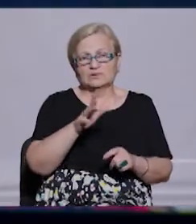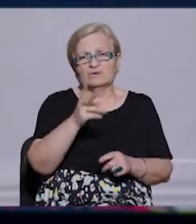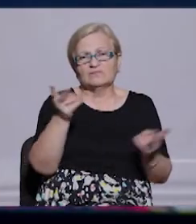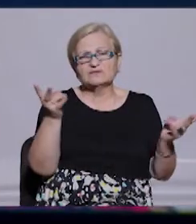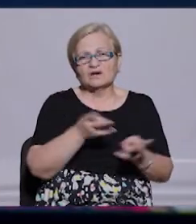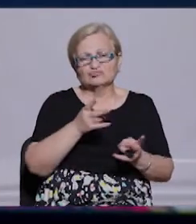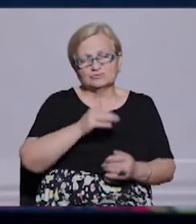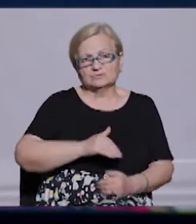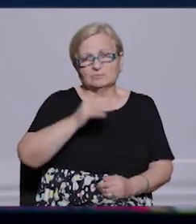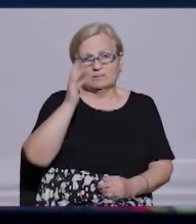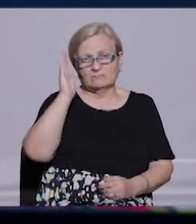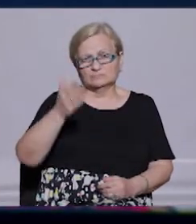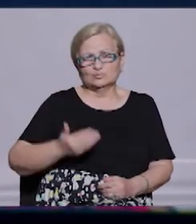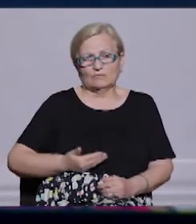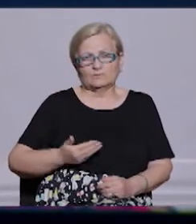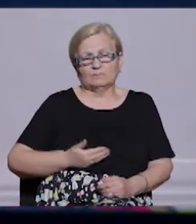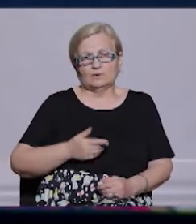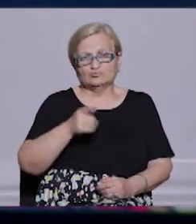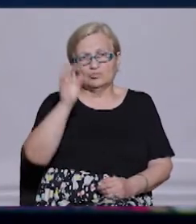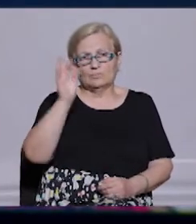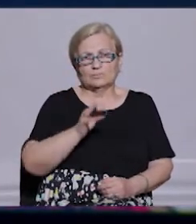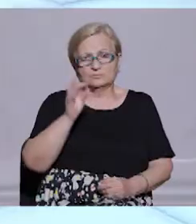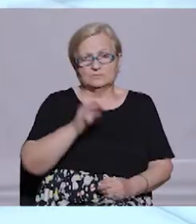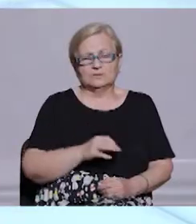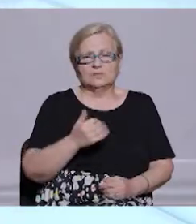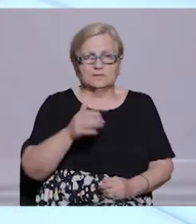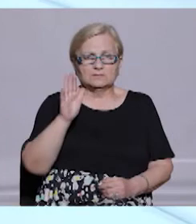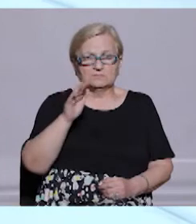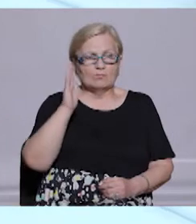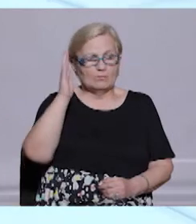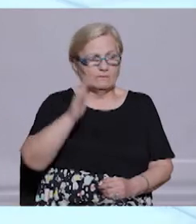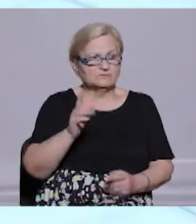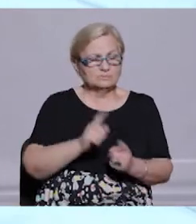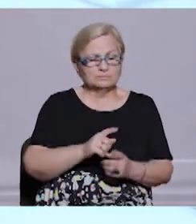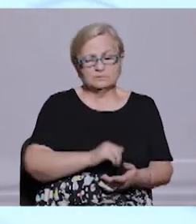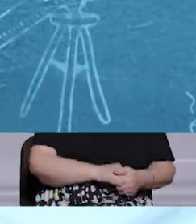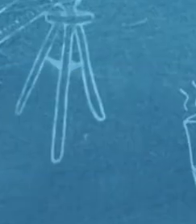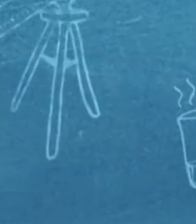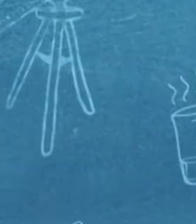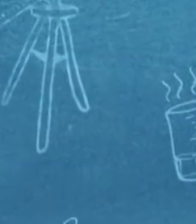თქვენ დაგჭირდებათ ყოველდღიურ ცხოვრებაში პროცენტებთან ურთიერთობა. დაგემშვიდობებით შემდეგ გაკვეთილამდე.